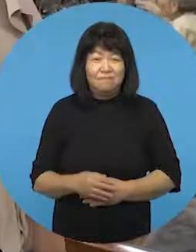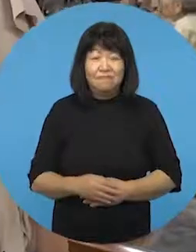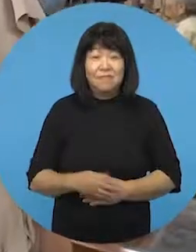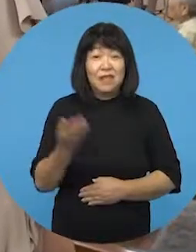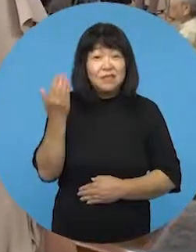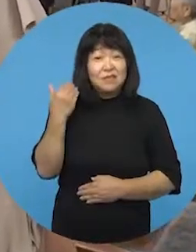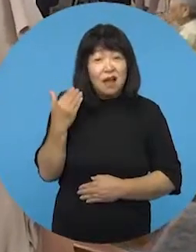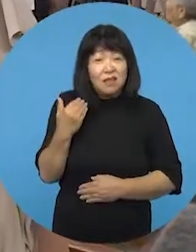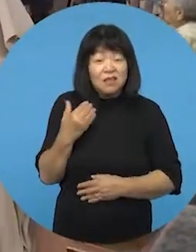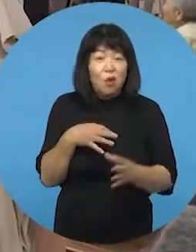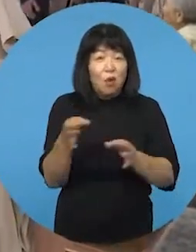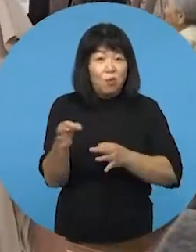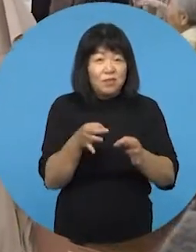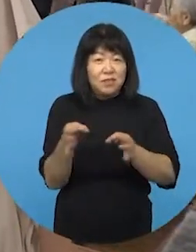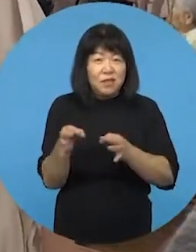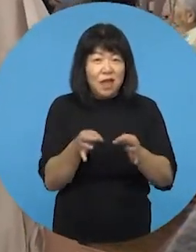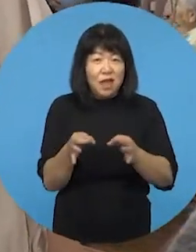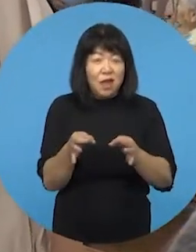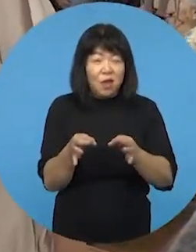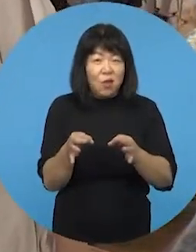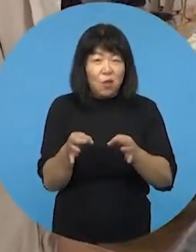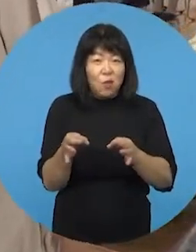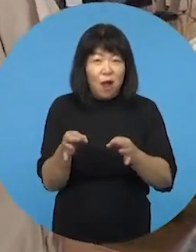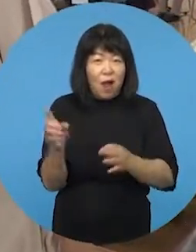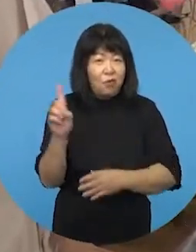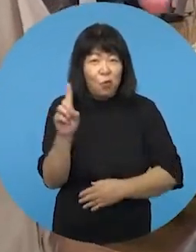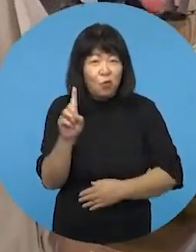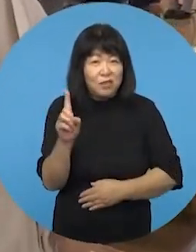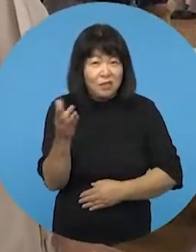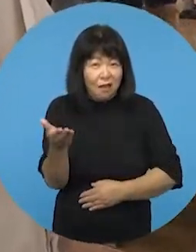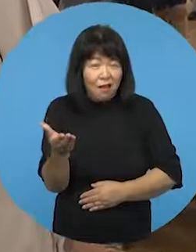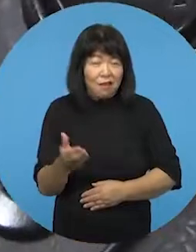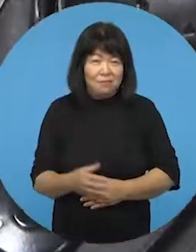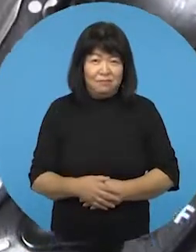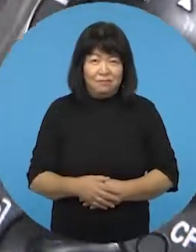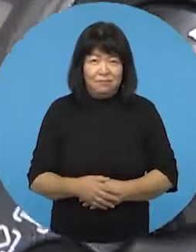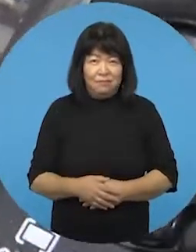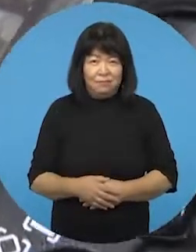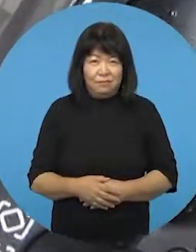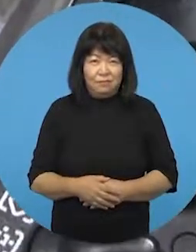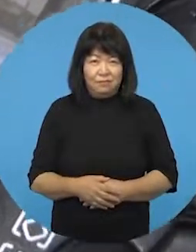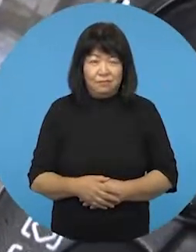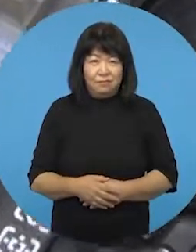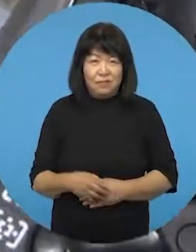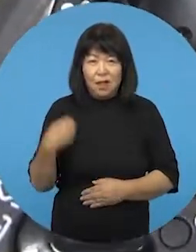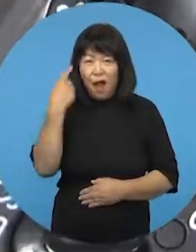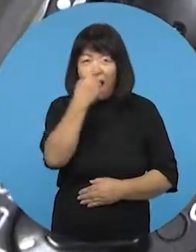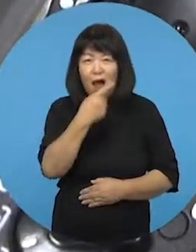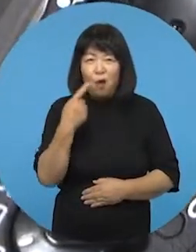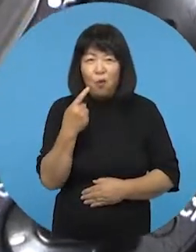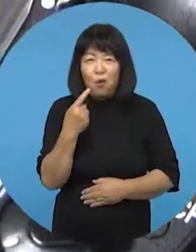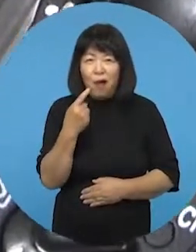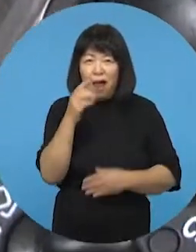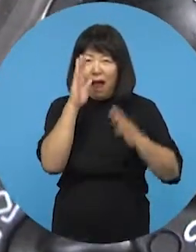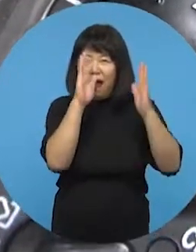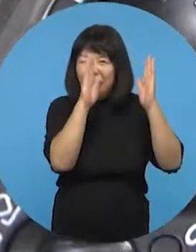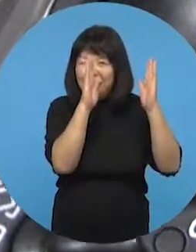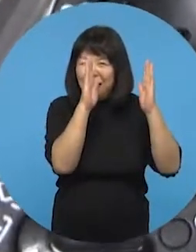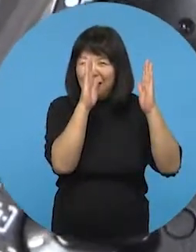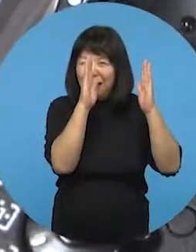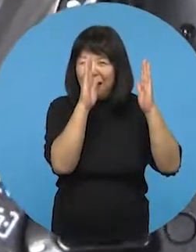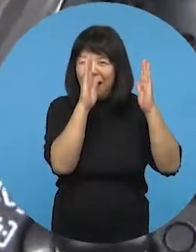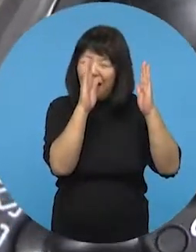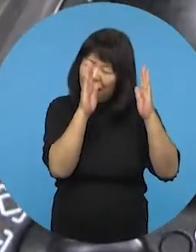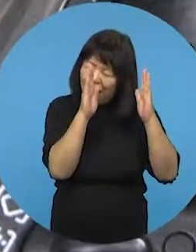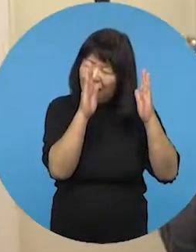っきのとんかつ屋さん、安井ミートさんではどうでしたか、写真撮影？ 生徒の顔がこう切れちゃってる写